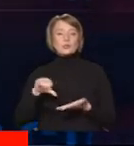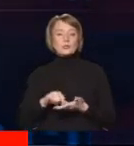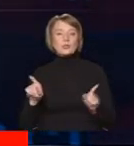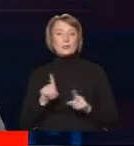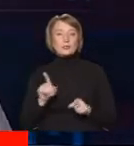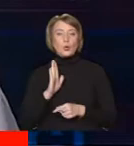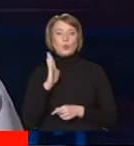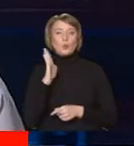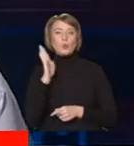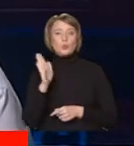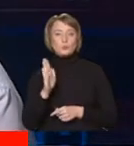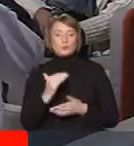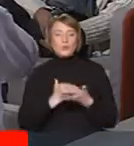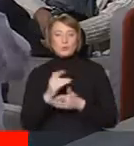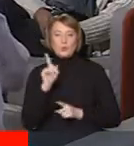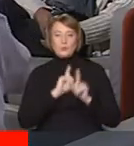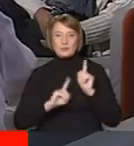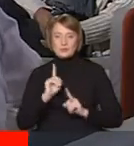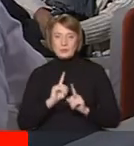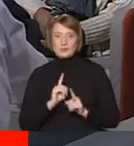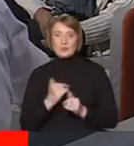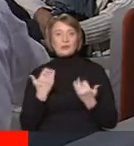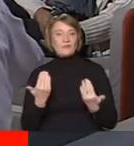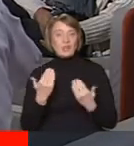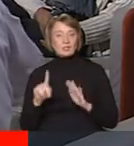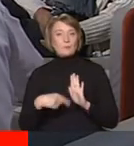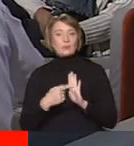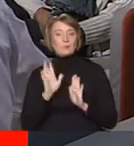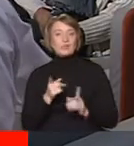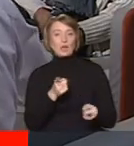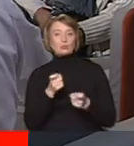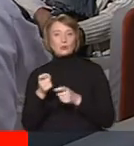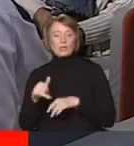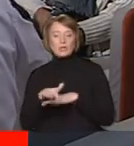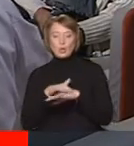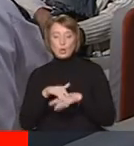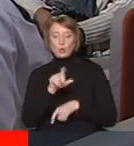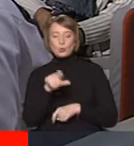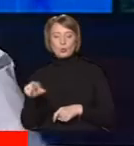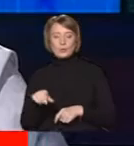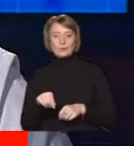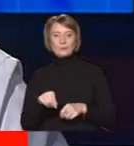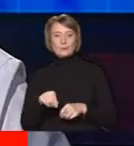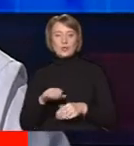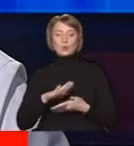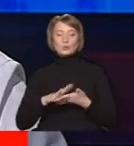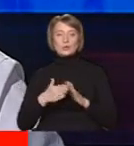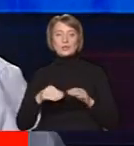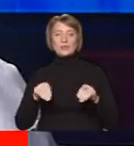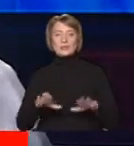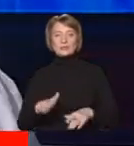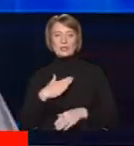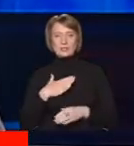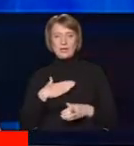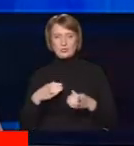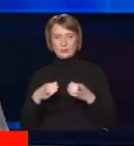будучи депутатом Верховної Ради. А концептуальне ваше питання, як долучати громаду до ухвалення рішень і так далі. Ну, знаєте, ви, мабуть, помітили, що наша партія